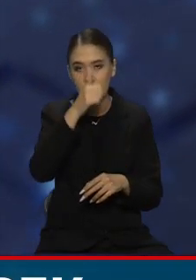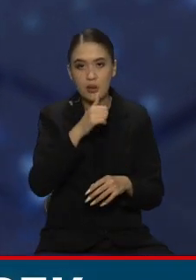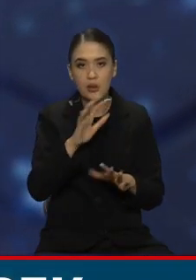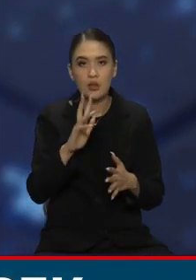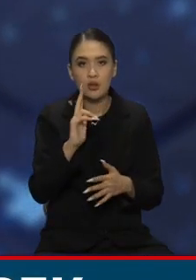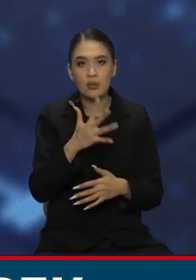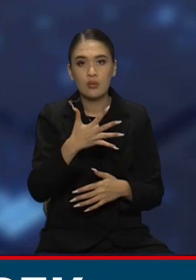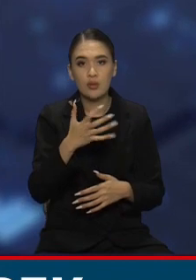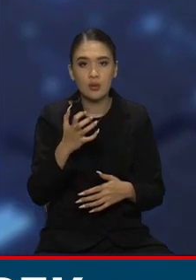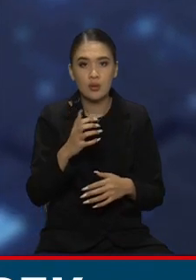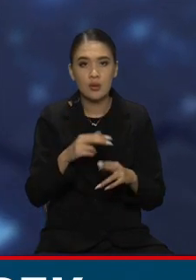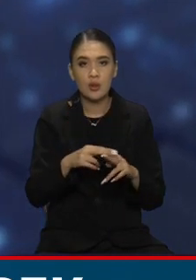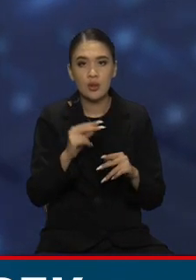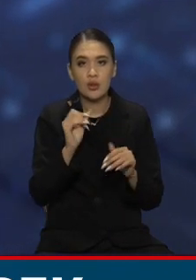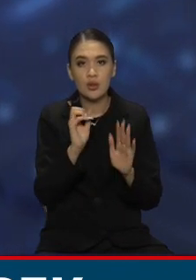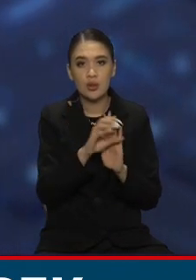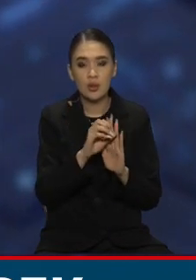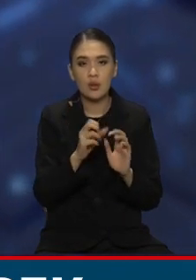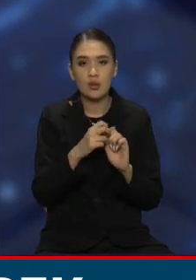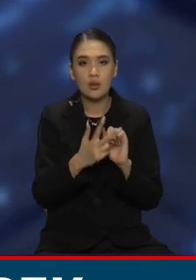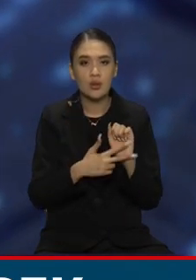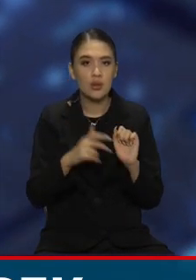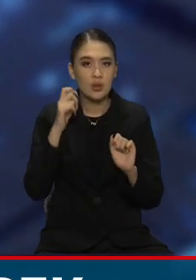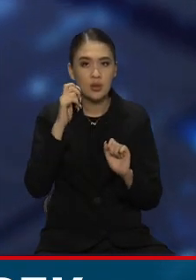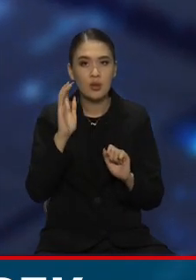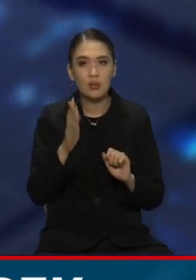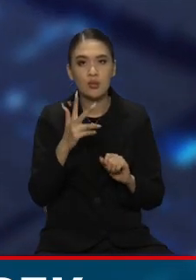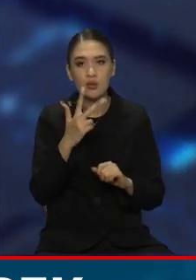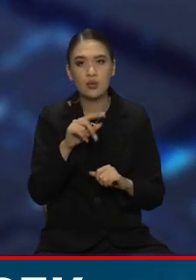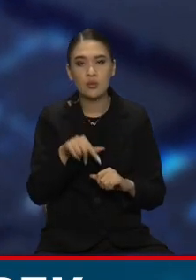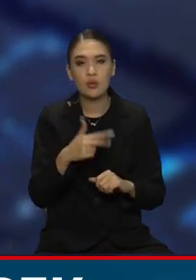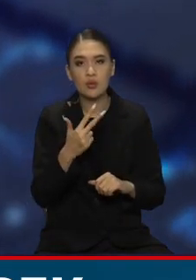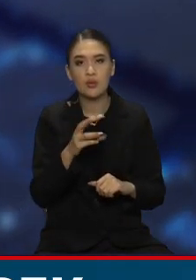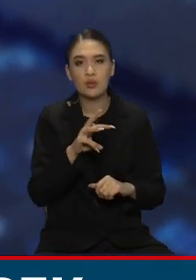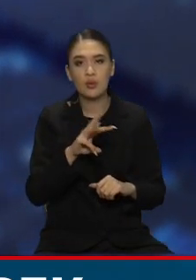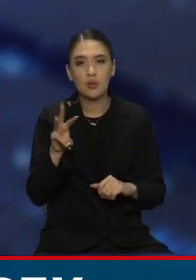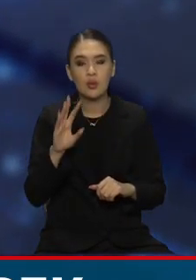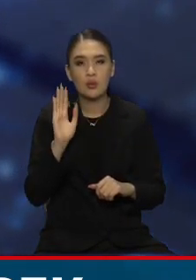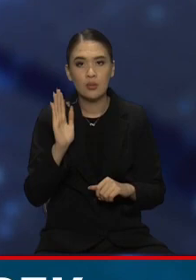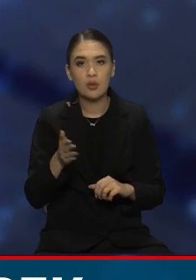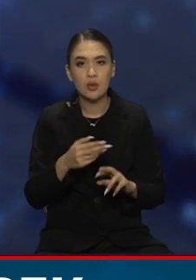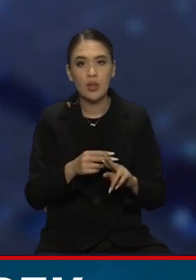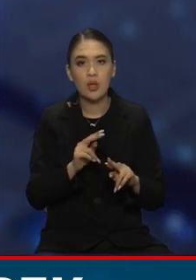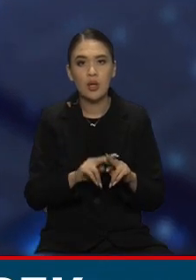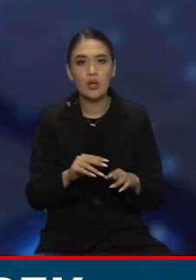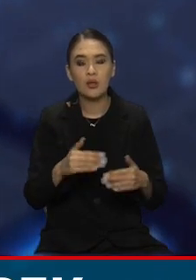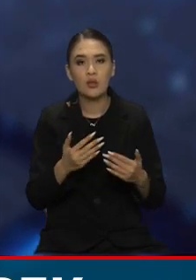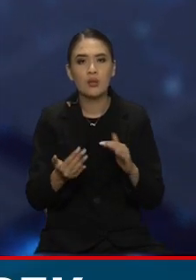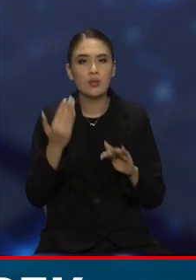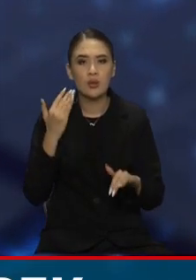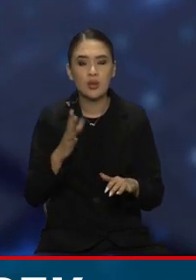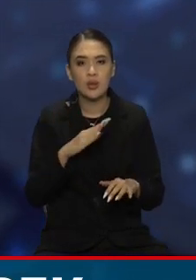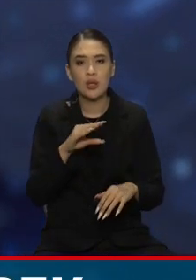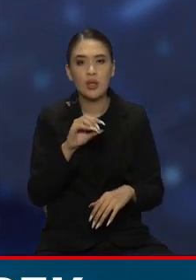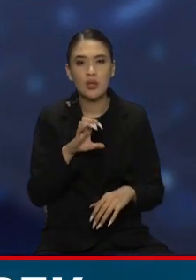3500 теңгеден жарна салынса, онда 18 жасқа толғанда шамамен 3,3 миллион теңге болады. Ал ұлттық бірыңғай тестілеу